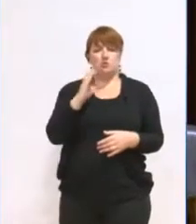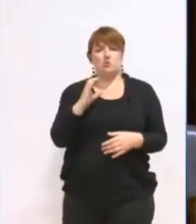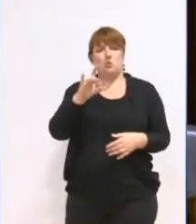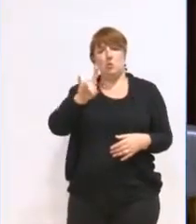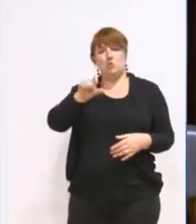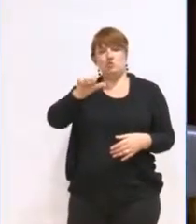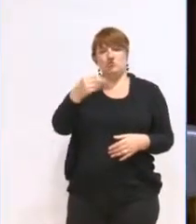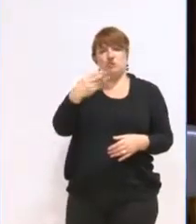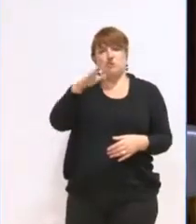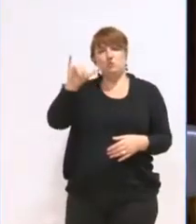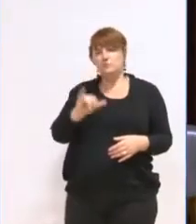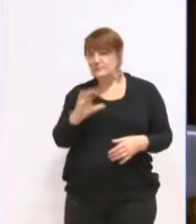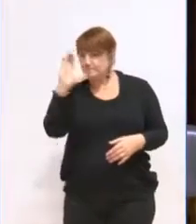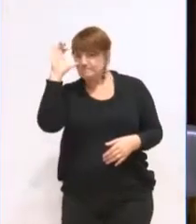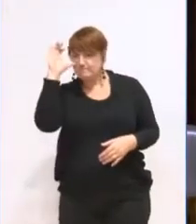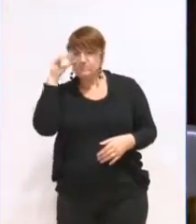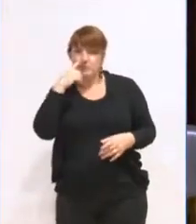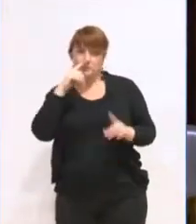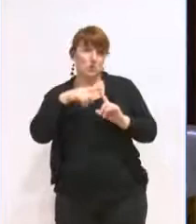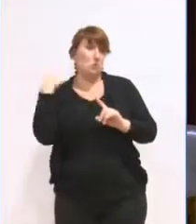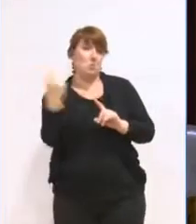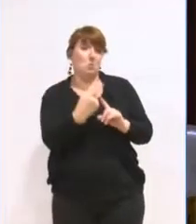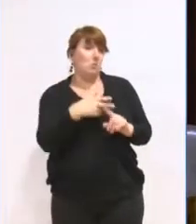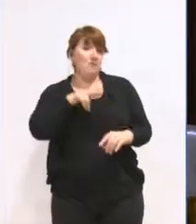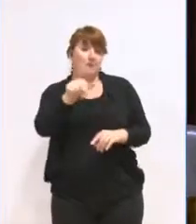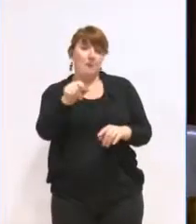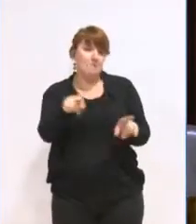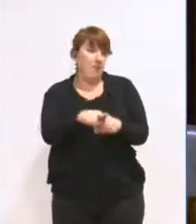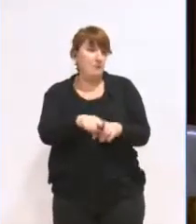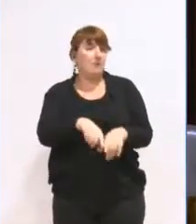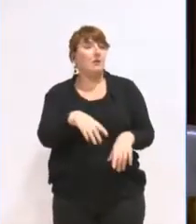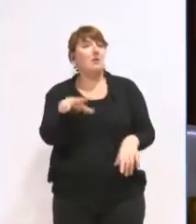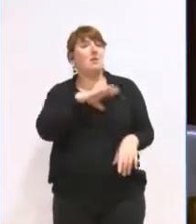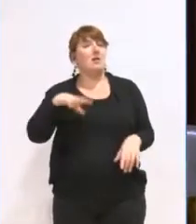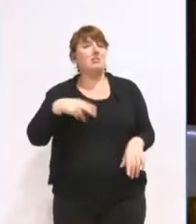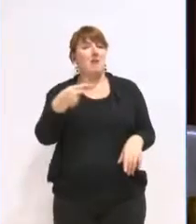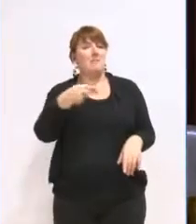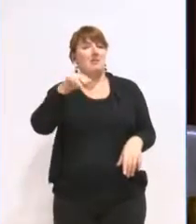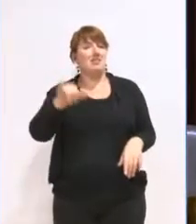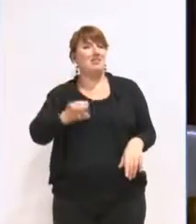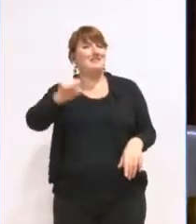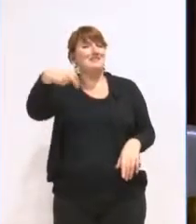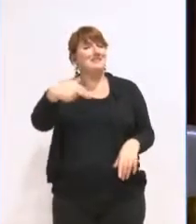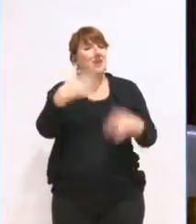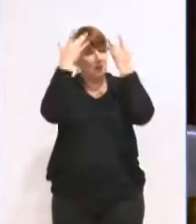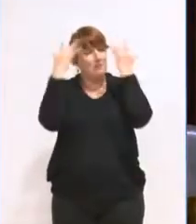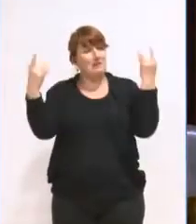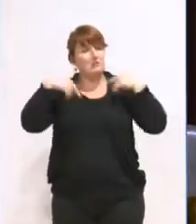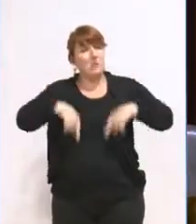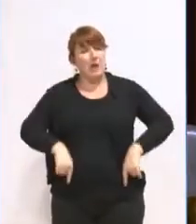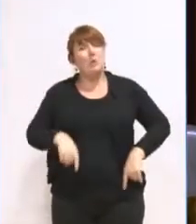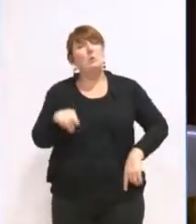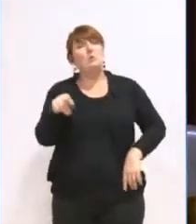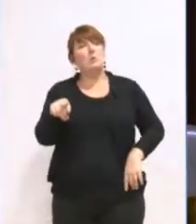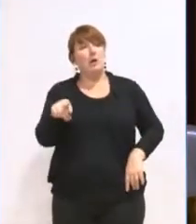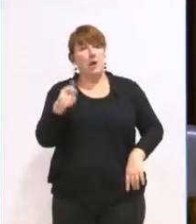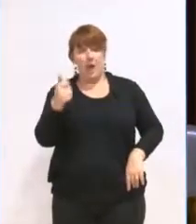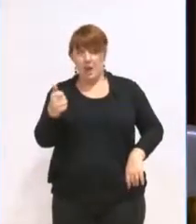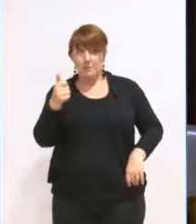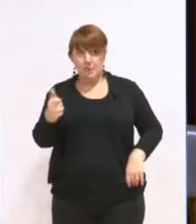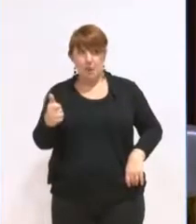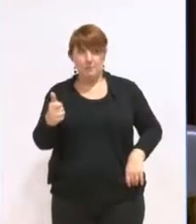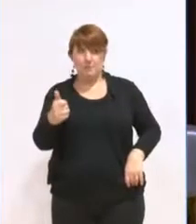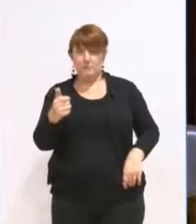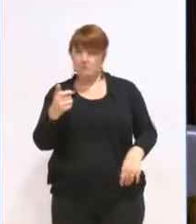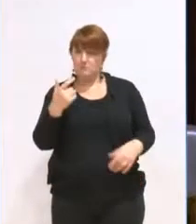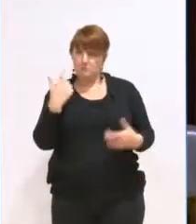monde, dire que Madame la ministre de la Culture a très clairement ouvert la porte en direction des collectivités sur ce dossier-là. Je me